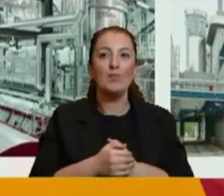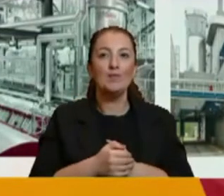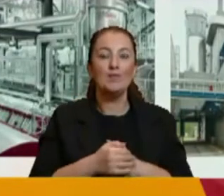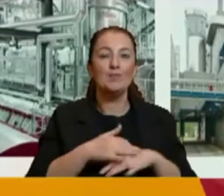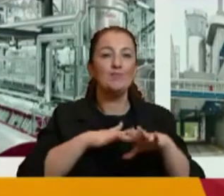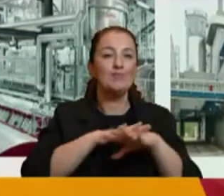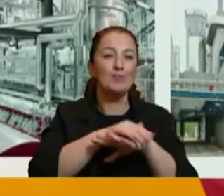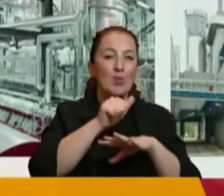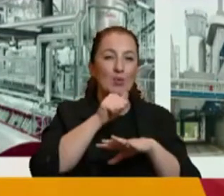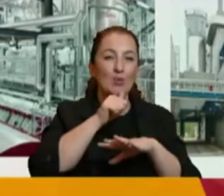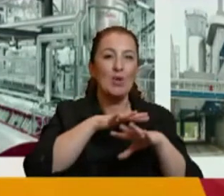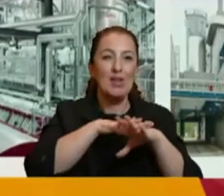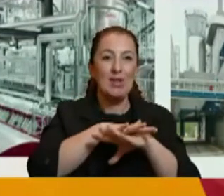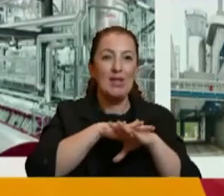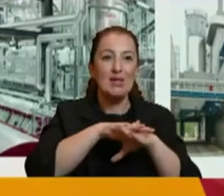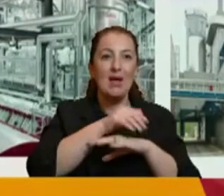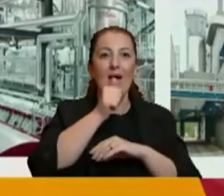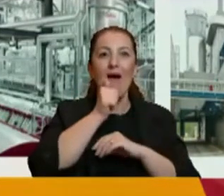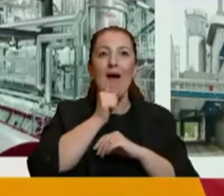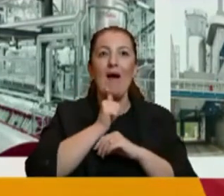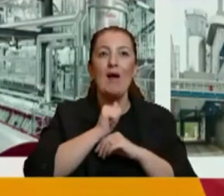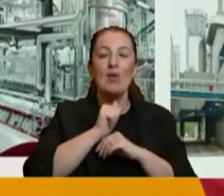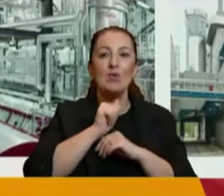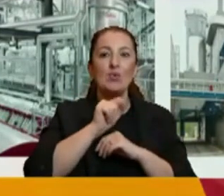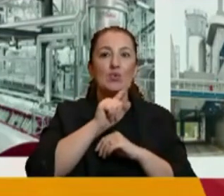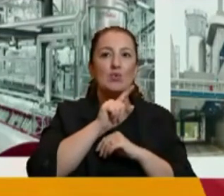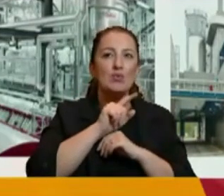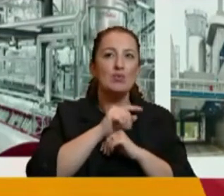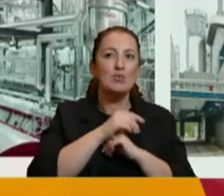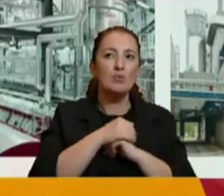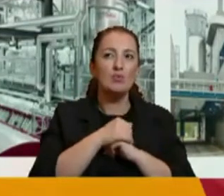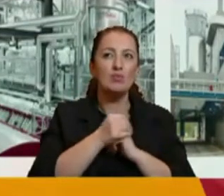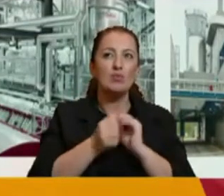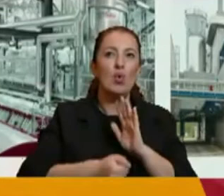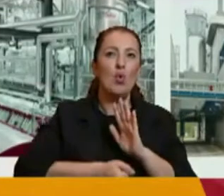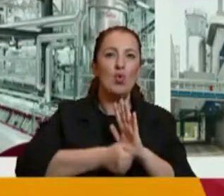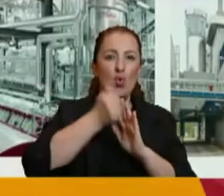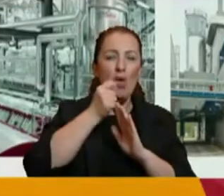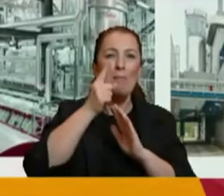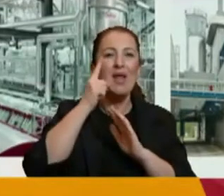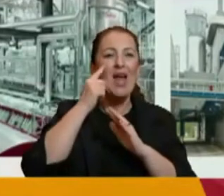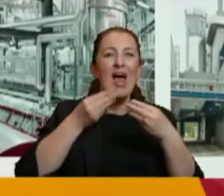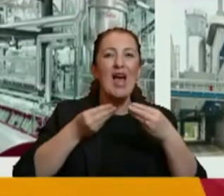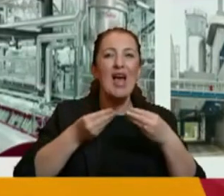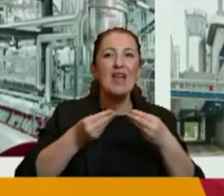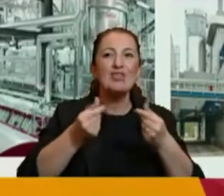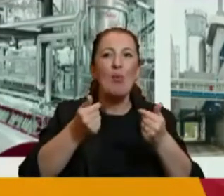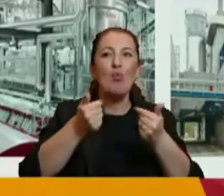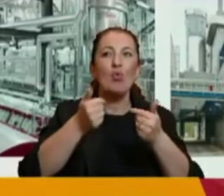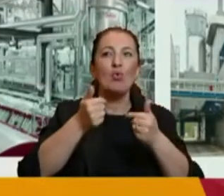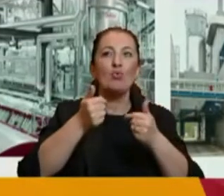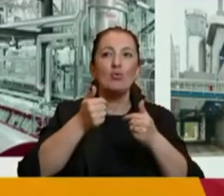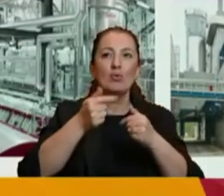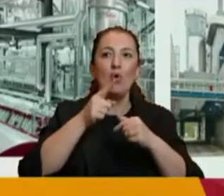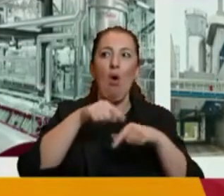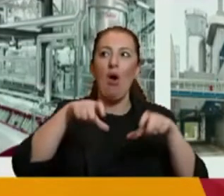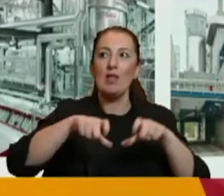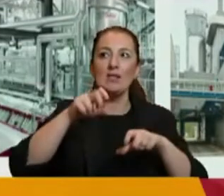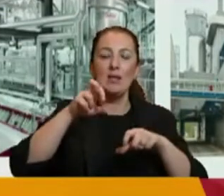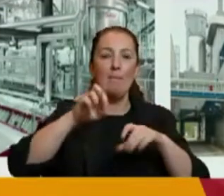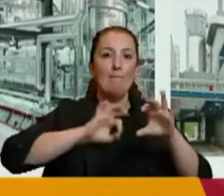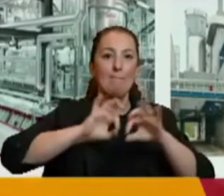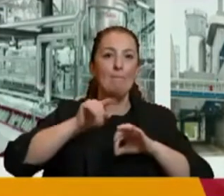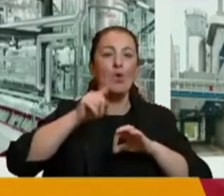tesisi sahasında 600 ton bölüm gün kapasiteli bir çamur yakma tesisi plan diyoruz şimdi bu